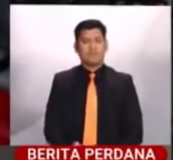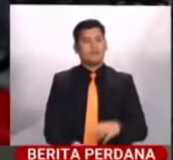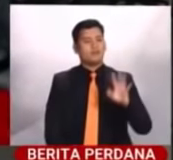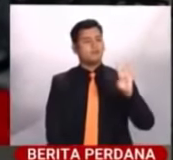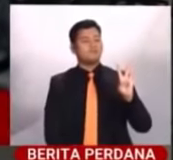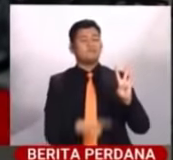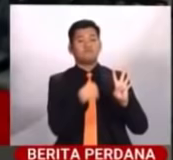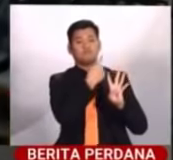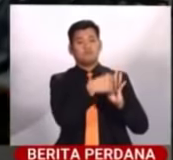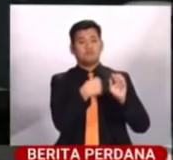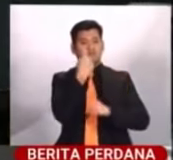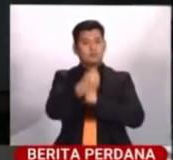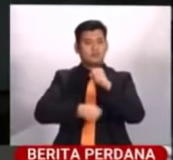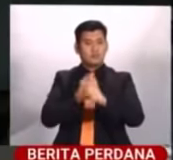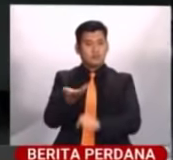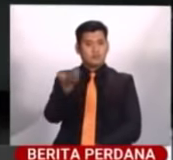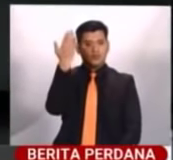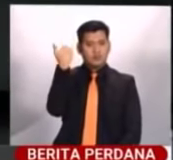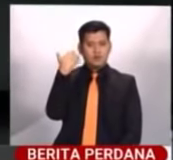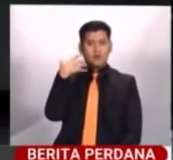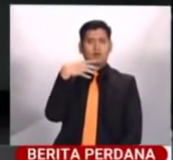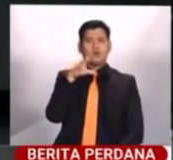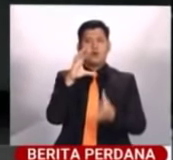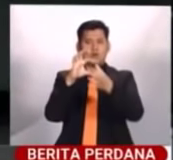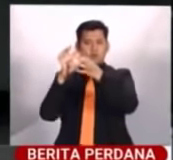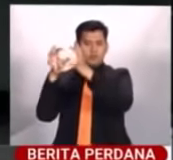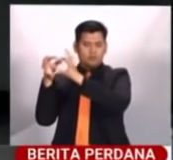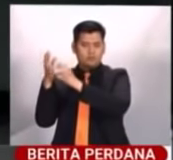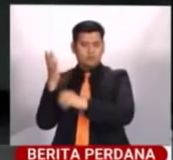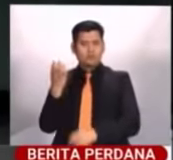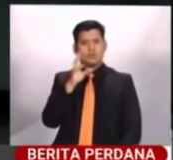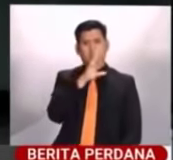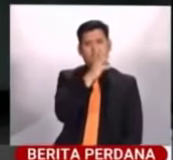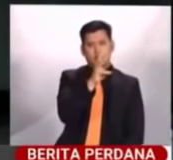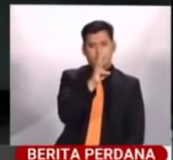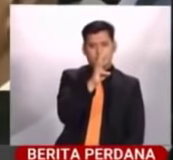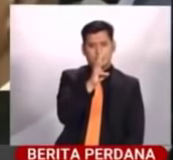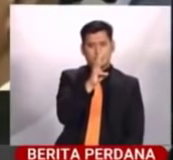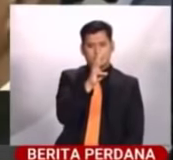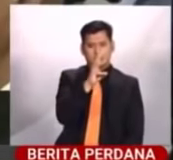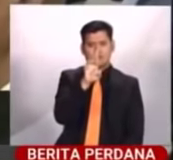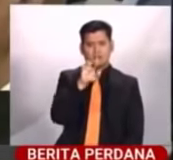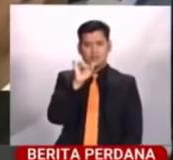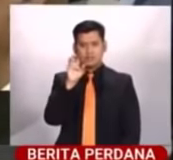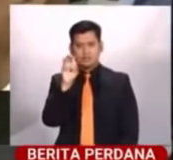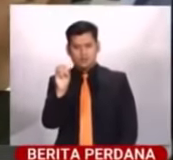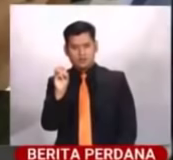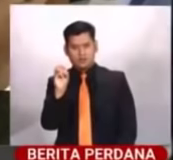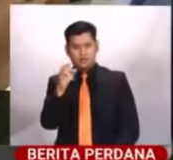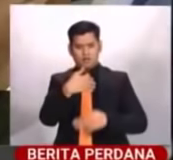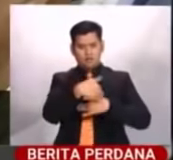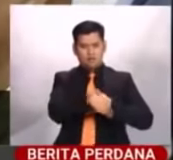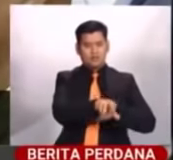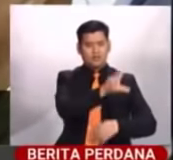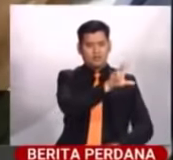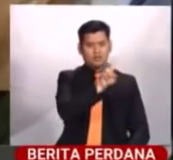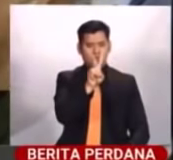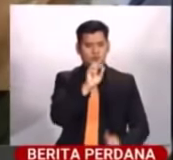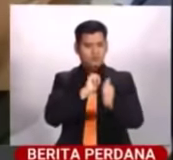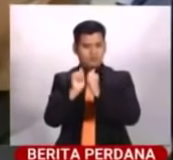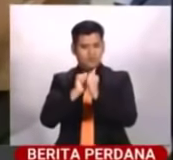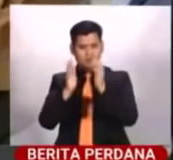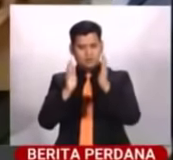4 tahun lalu ketika Olimpik 2016 Rio, Malaysia menghantar 32 atlet dan menurut beliau,